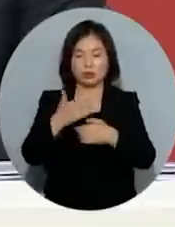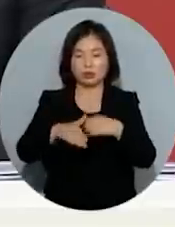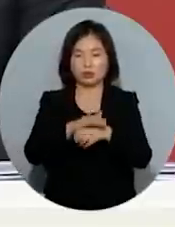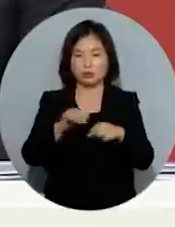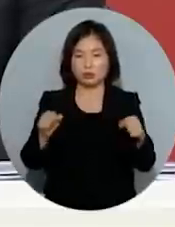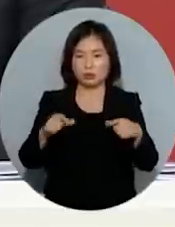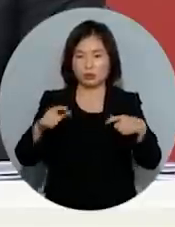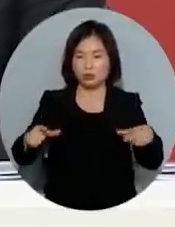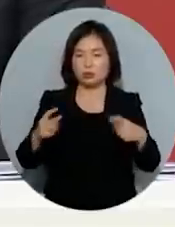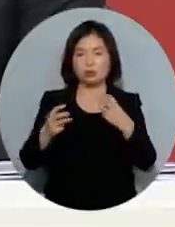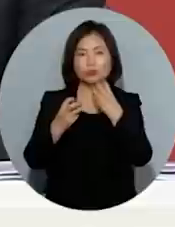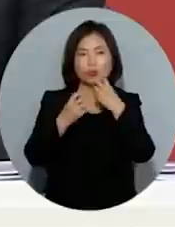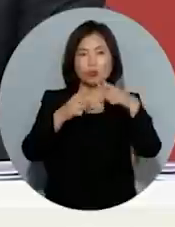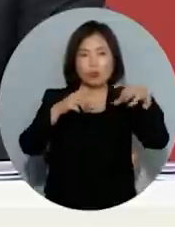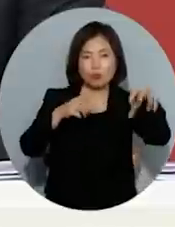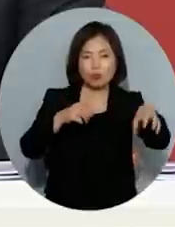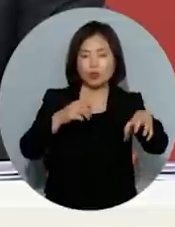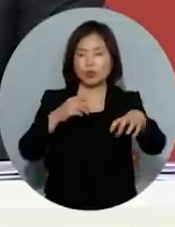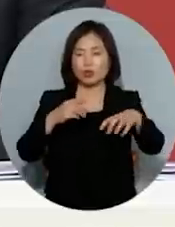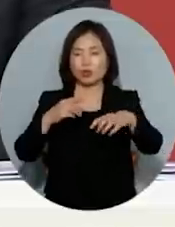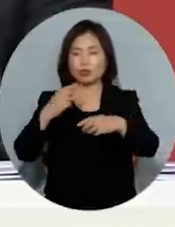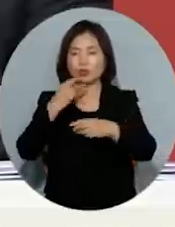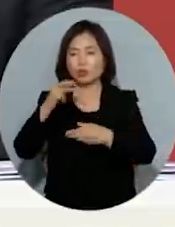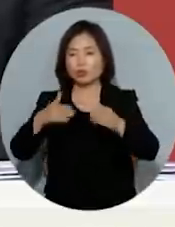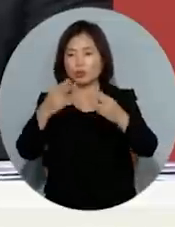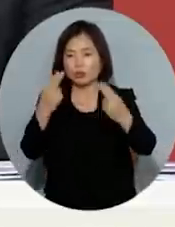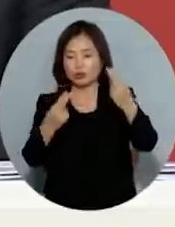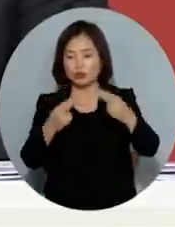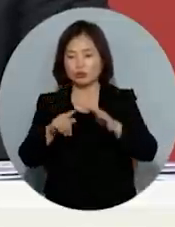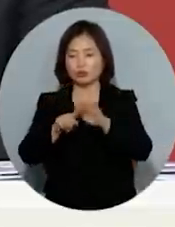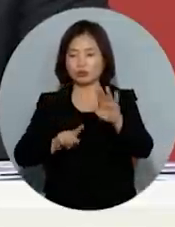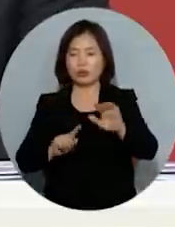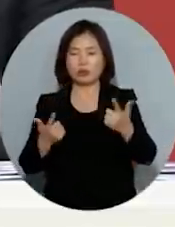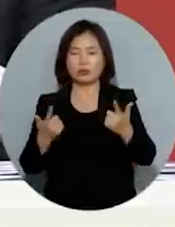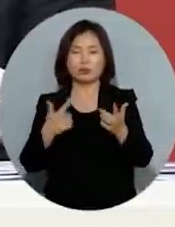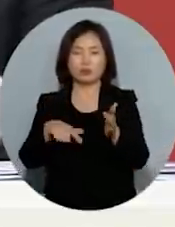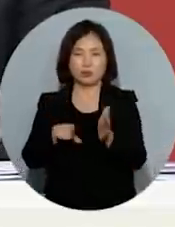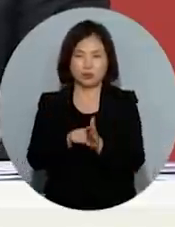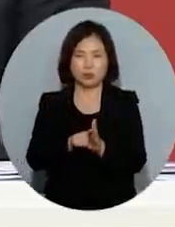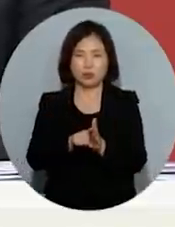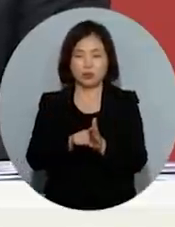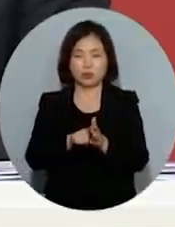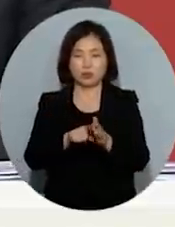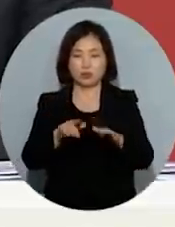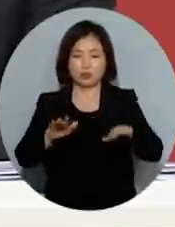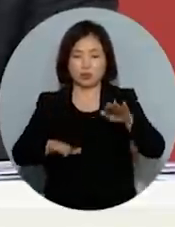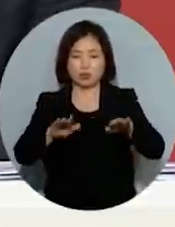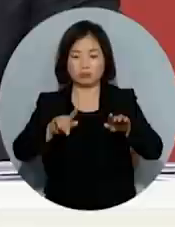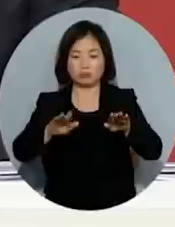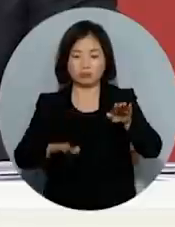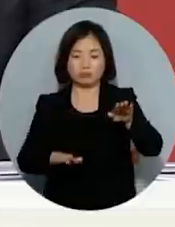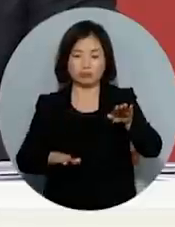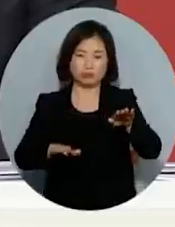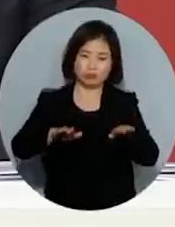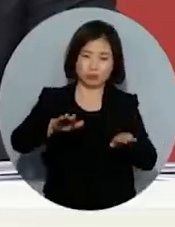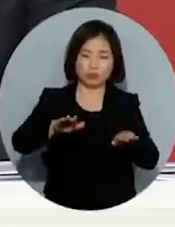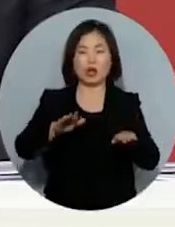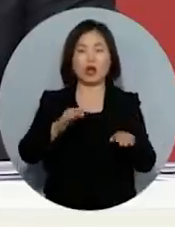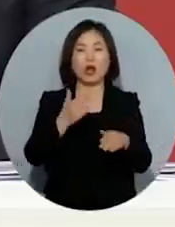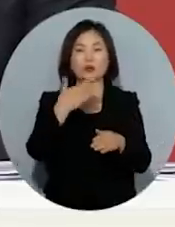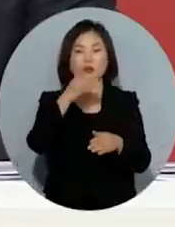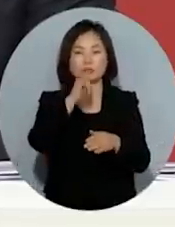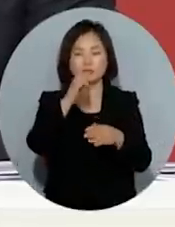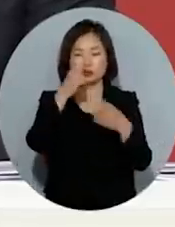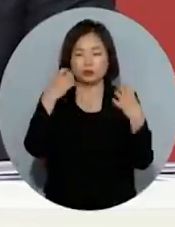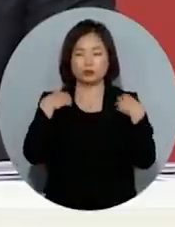경북이 서울이나 어떤 경기도에 비해서 절대 뒤처지지 않도록 그 격차를 메꿔주는 그런 노력이